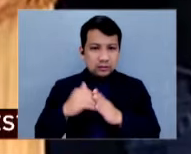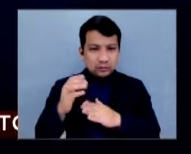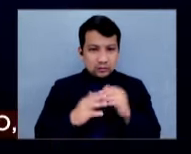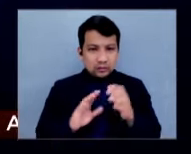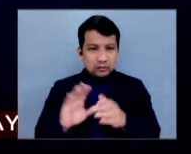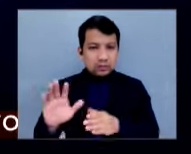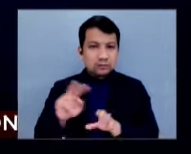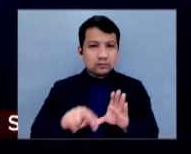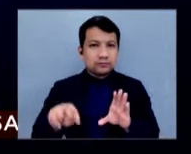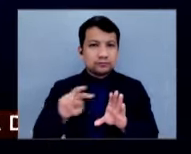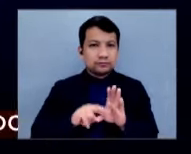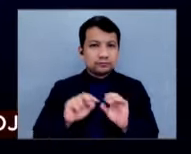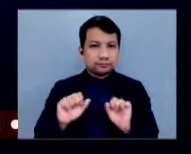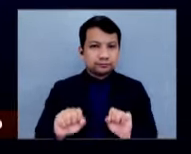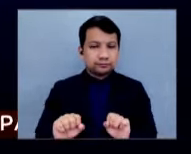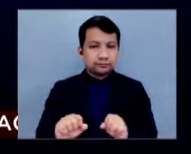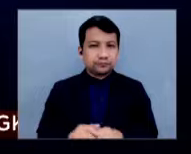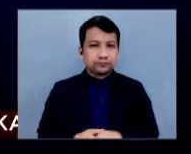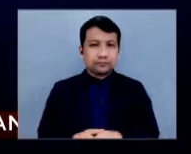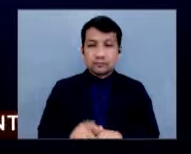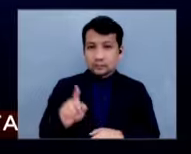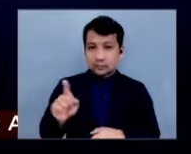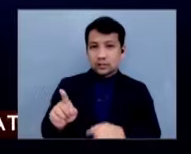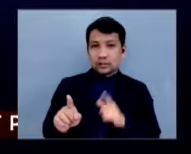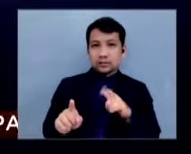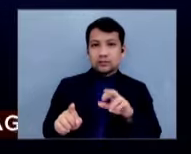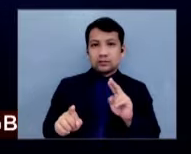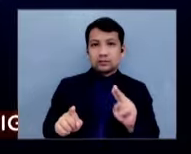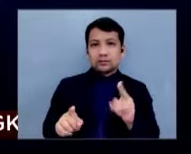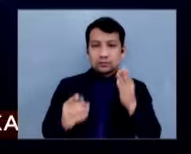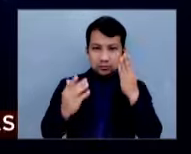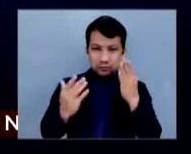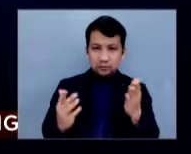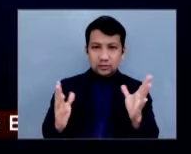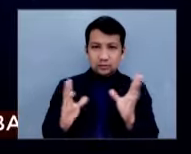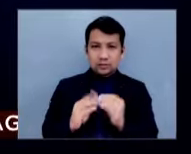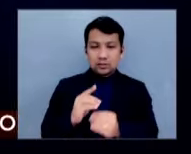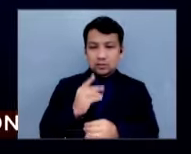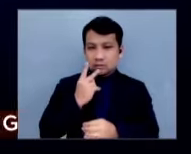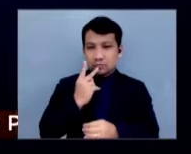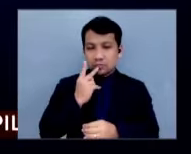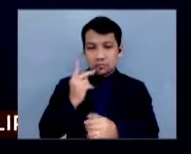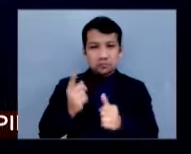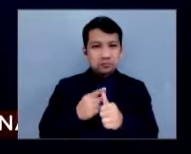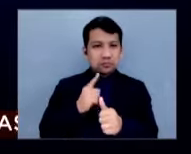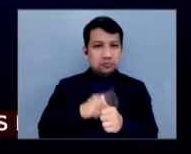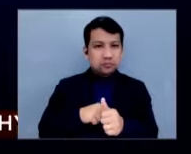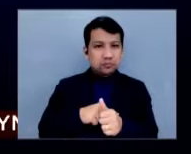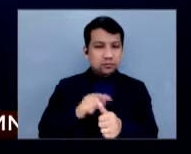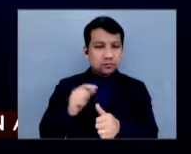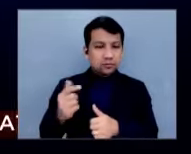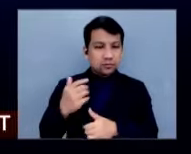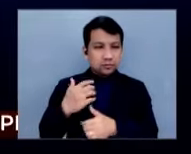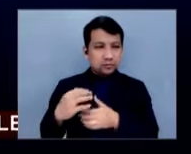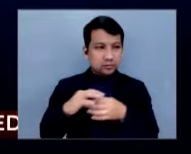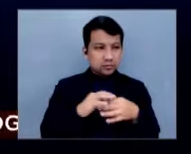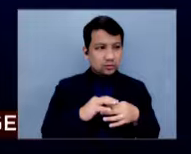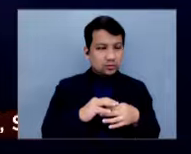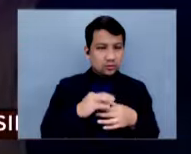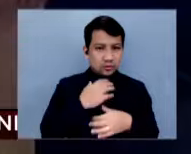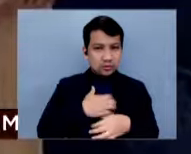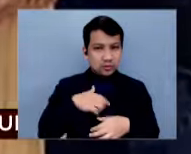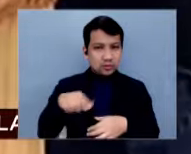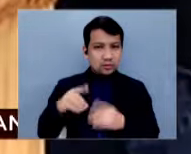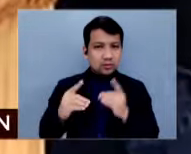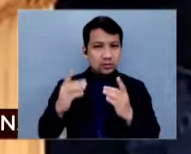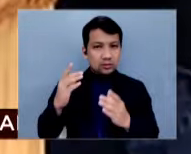natin. Kinukumpirma ngayon ng LTFRB kung hindi ito ang unang beses na nadawit sa insidente ang tsuper.